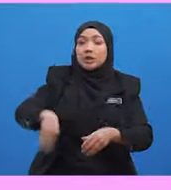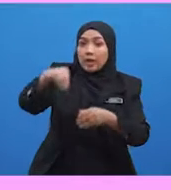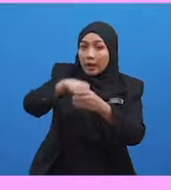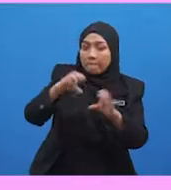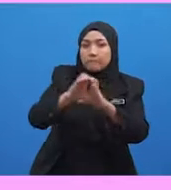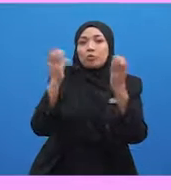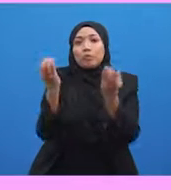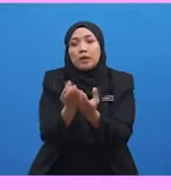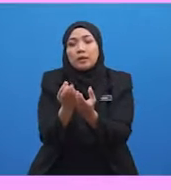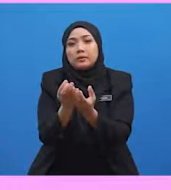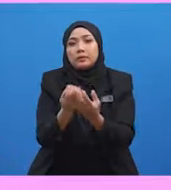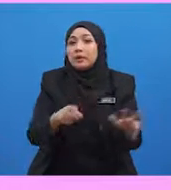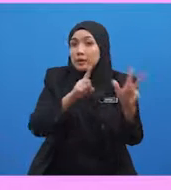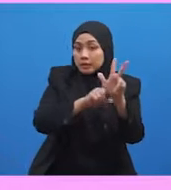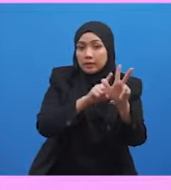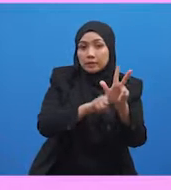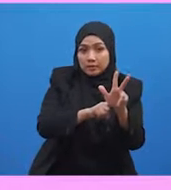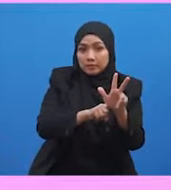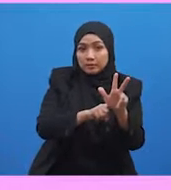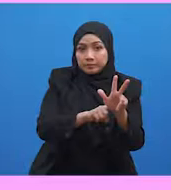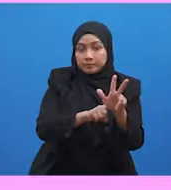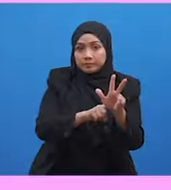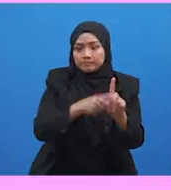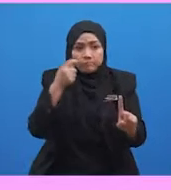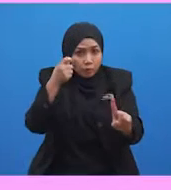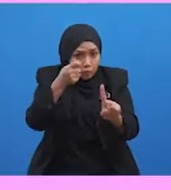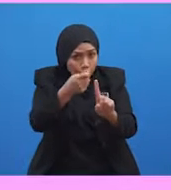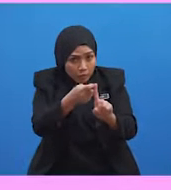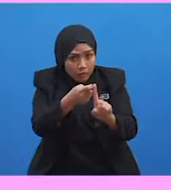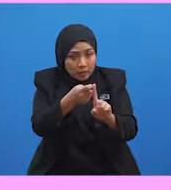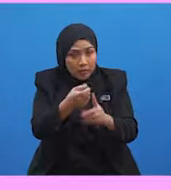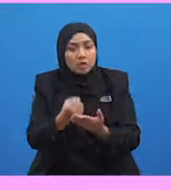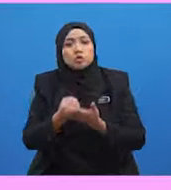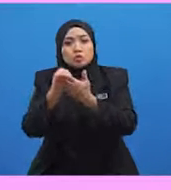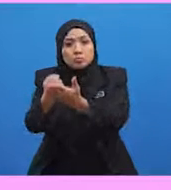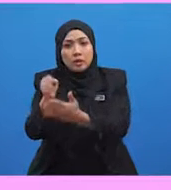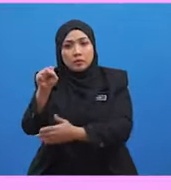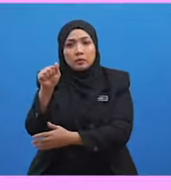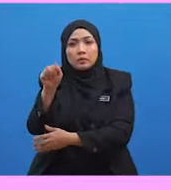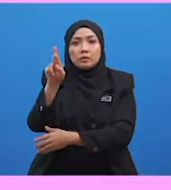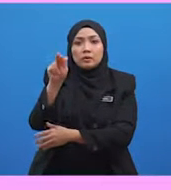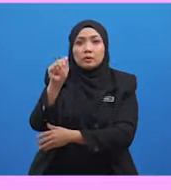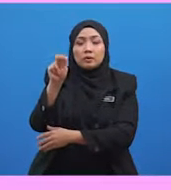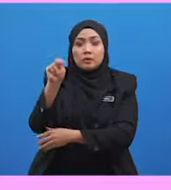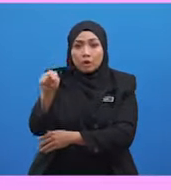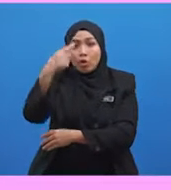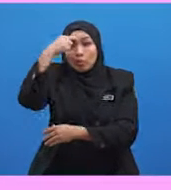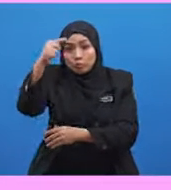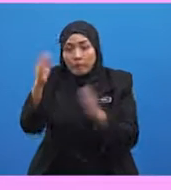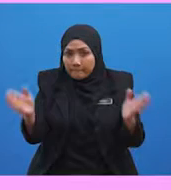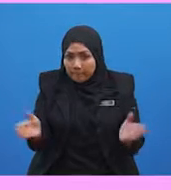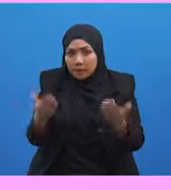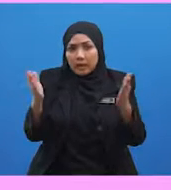lancar. Yang ketiga, tujuan sumbang saran dijalankan adalah untuk